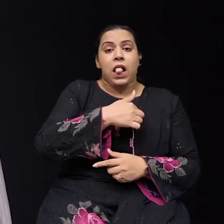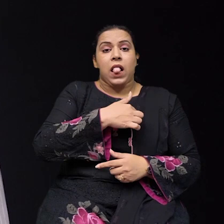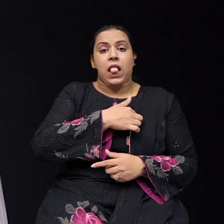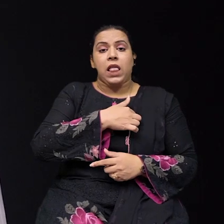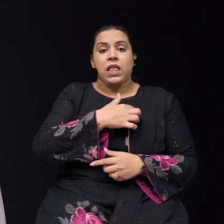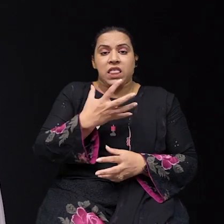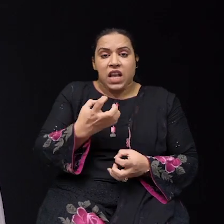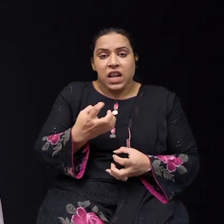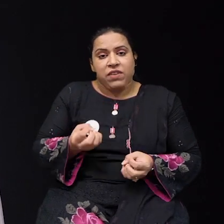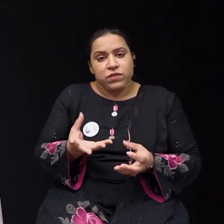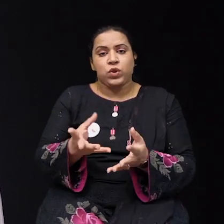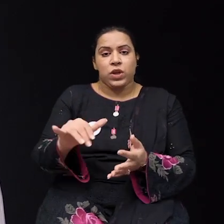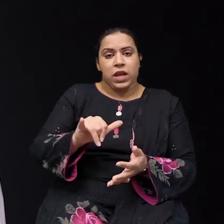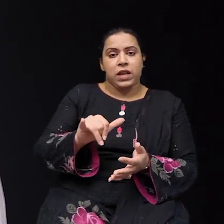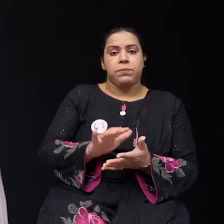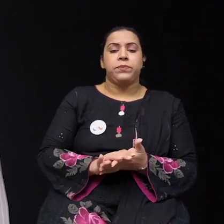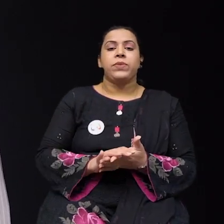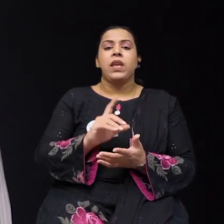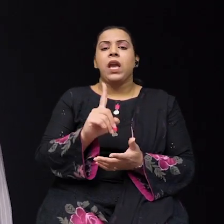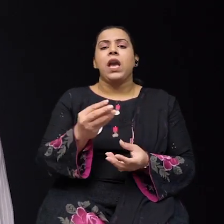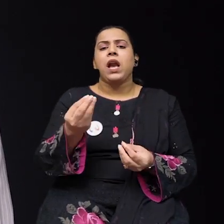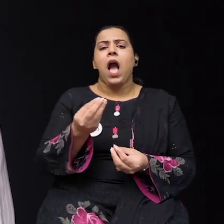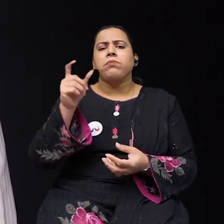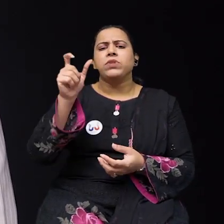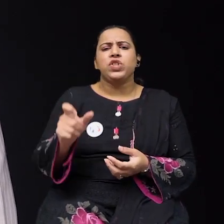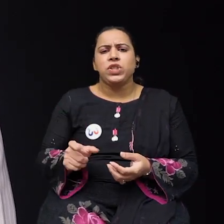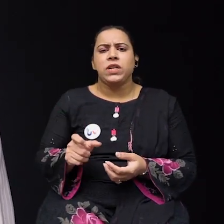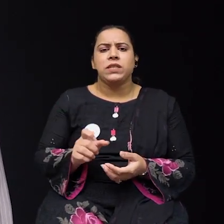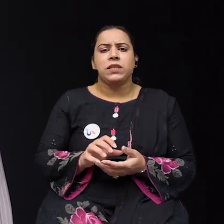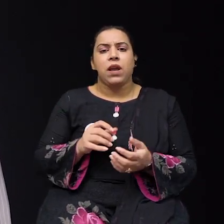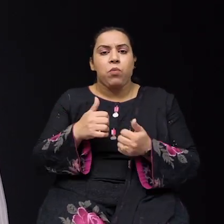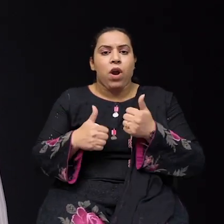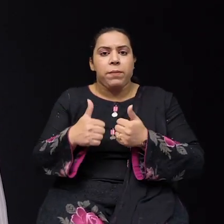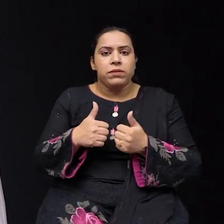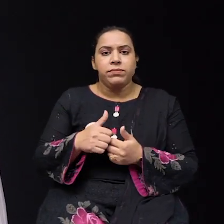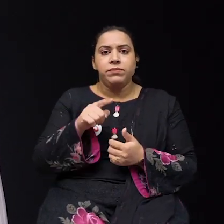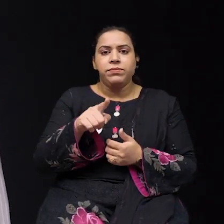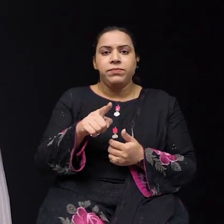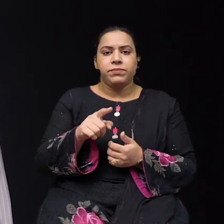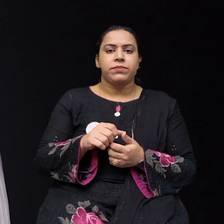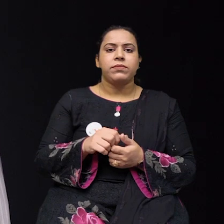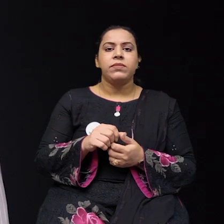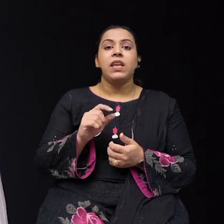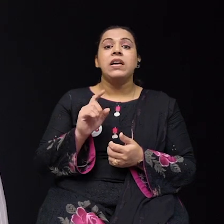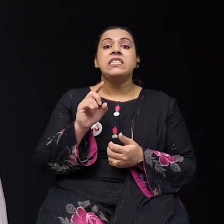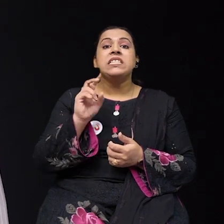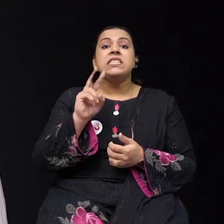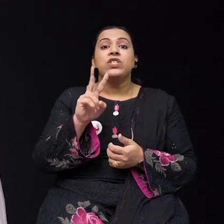طرف لے کے جاتی ہیں۔ کتنا؟ ایک عام شخص کے مقابلے میں آپ کا تقریباً